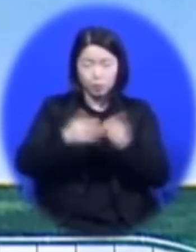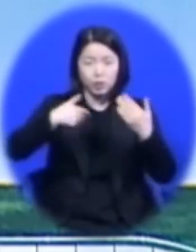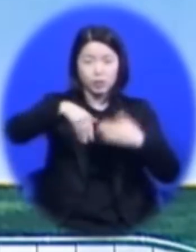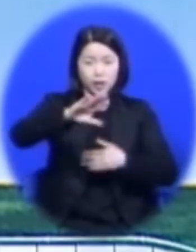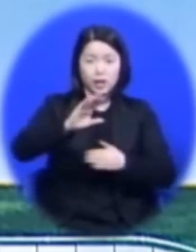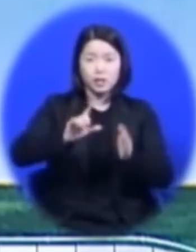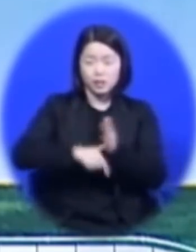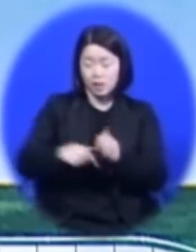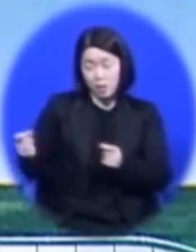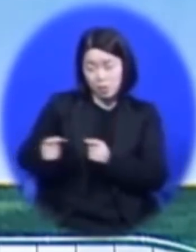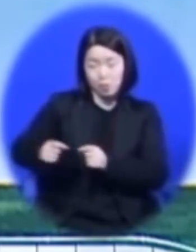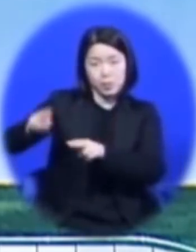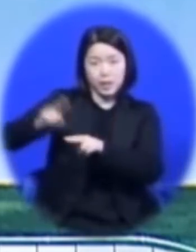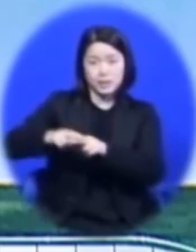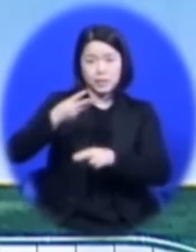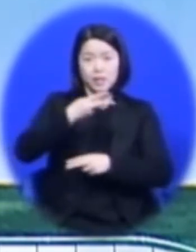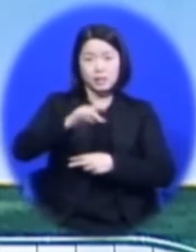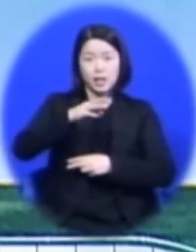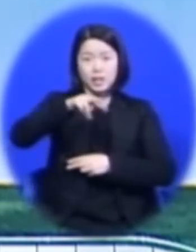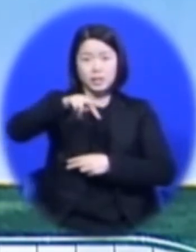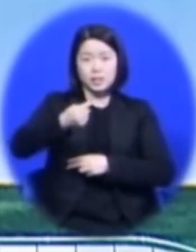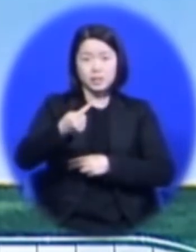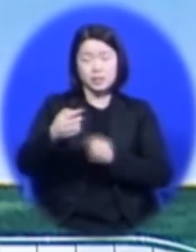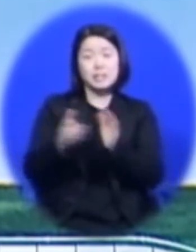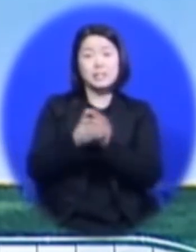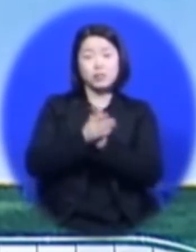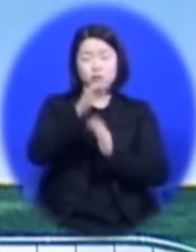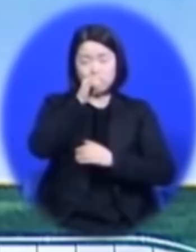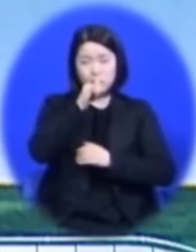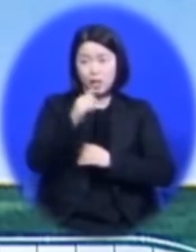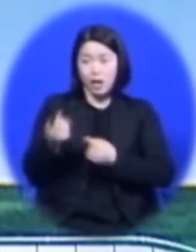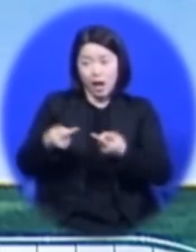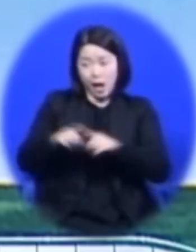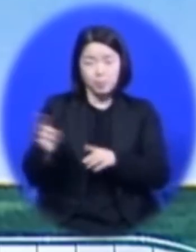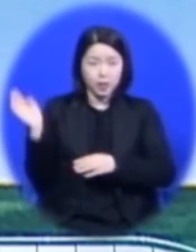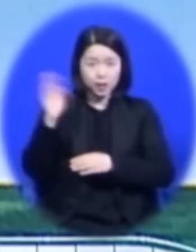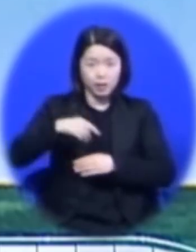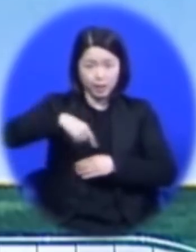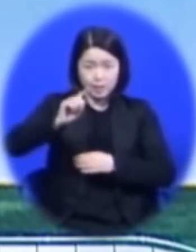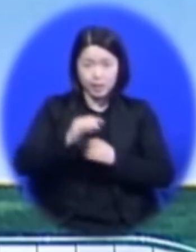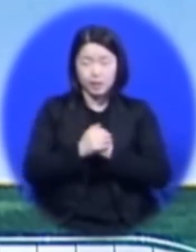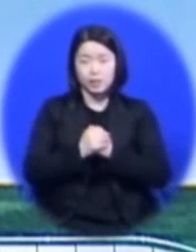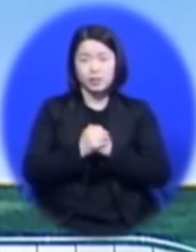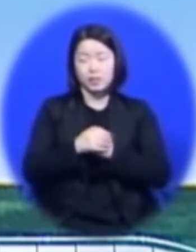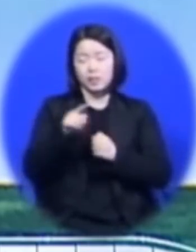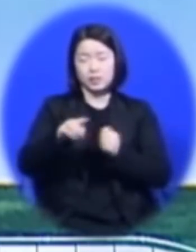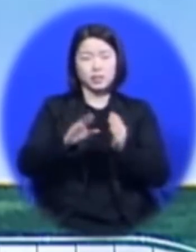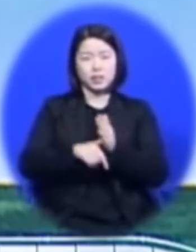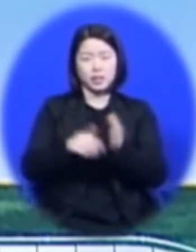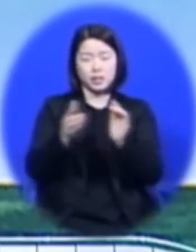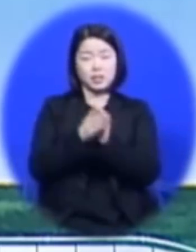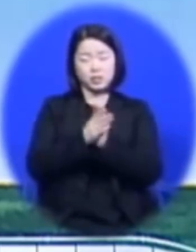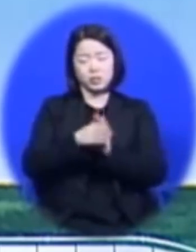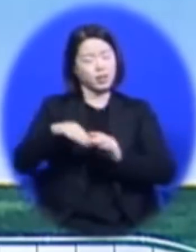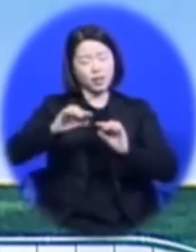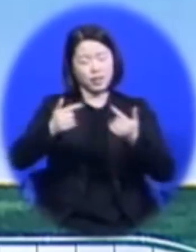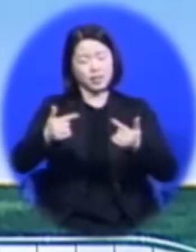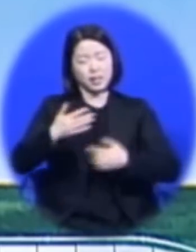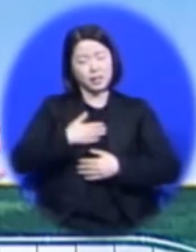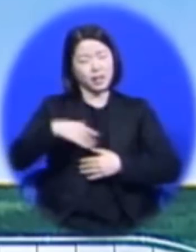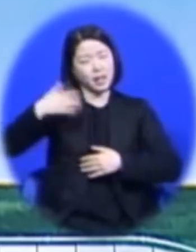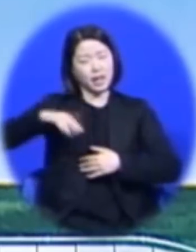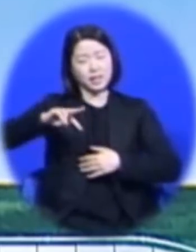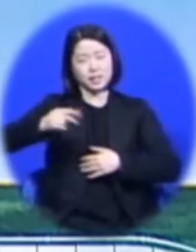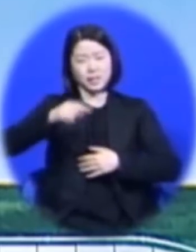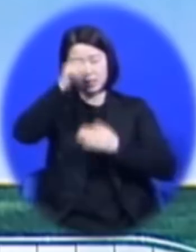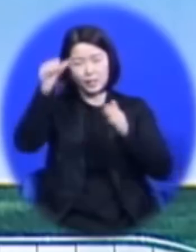그때 옆에 앉은 뇌 스 라는 친구가 있었어 래 스 같이 나가자 그때 그 친구가 아니야 나는 아직까지 인생에 대해서